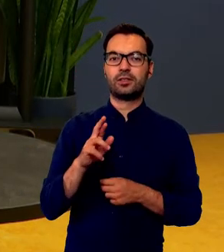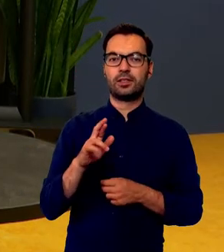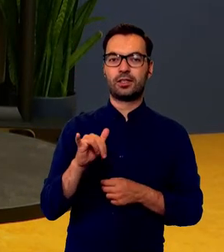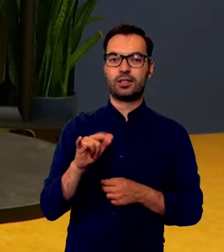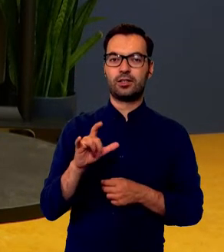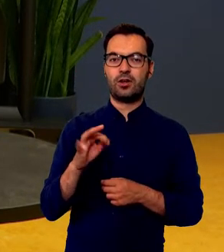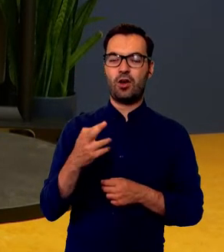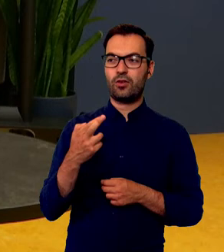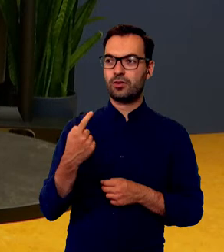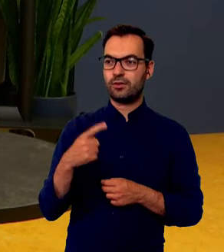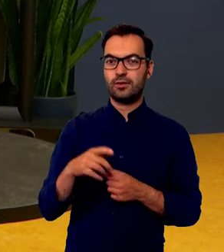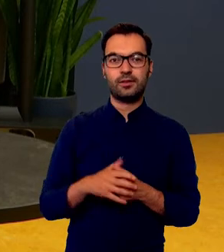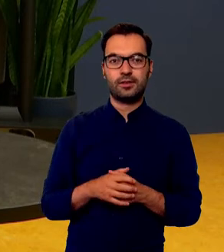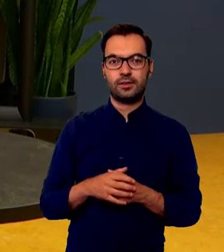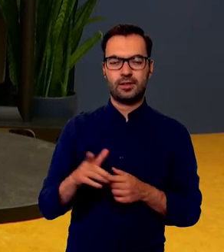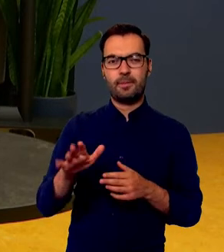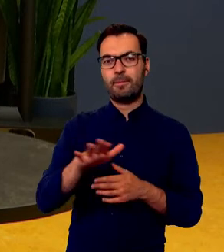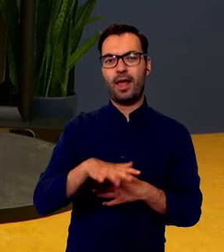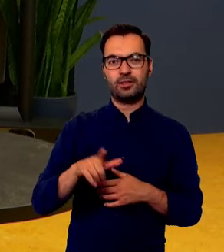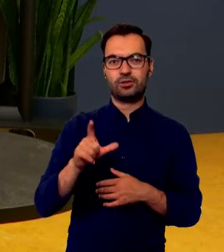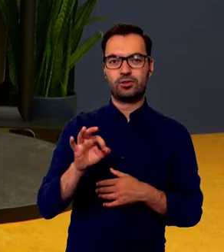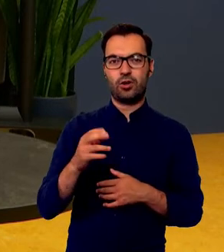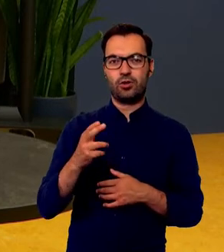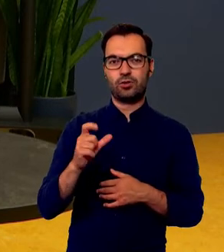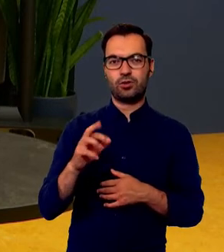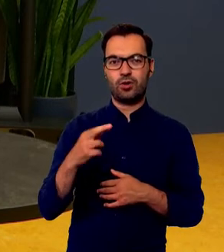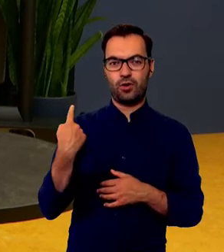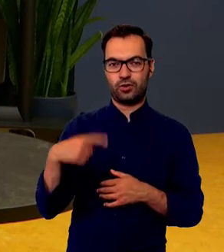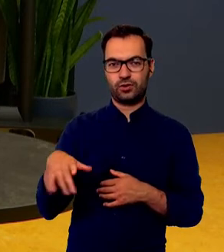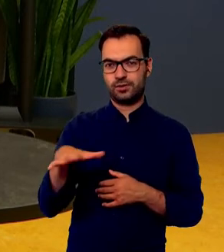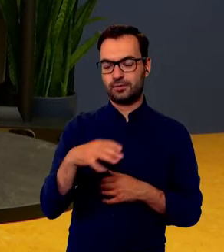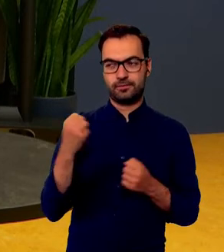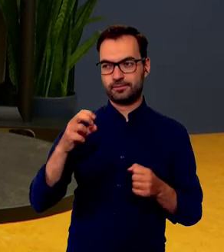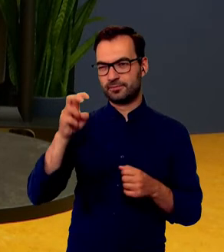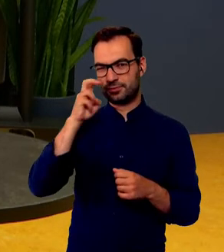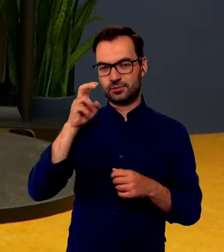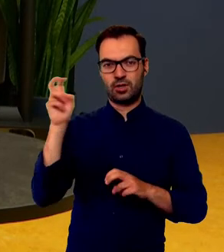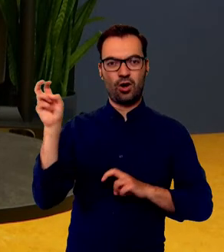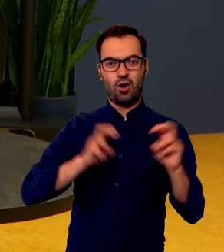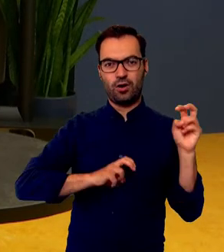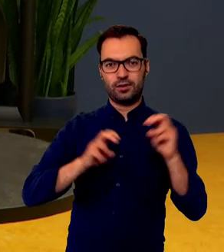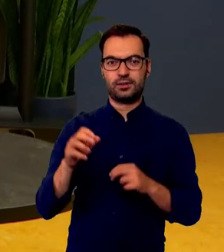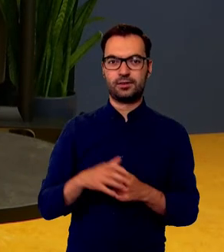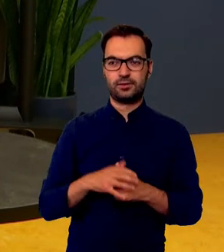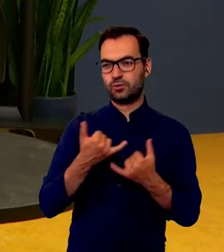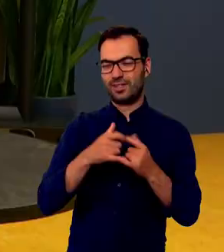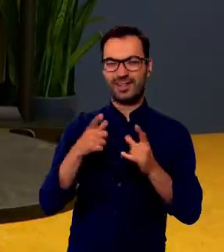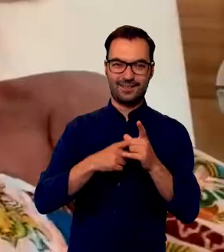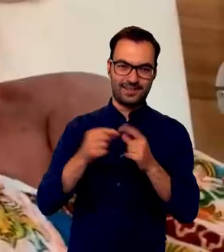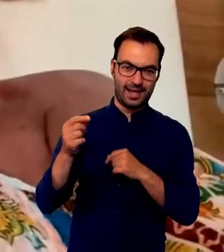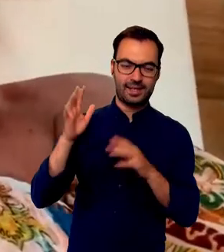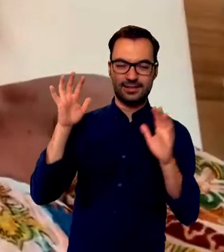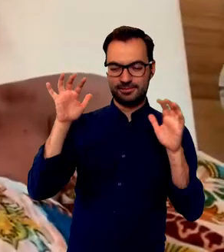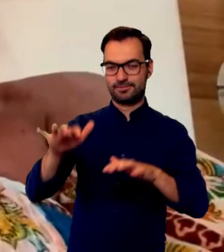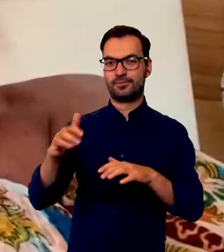na placu de la Concorde, jeden z najznakomitszych hoteli, najbardziej prestiżowych. Trzymują się tam Sting, Madonna,